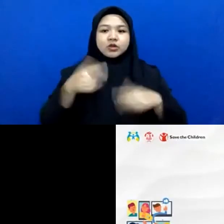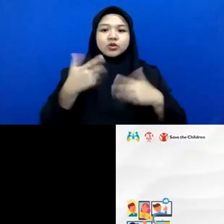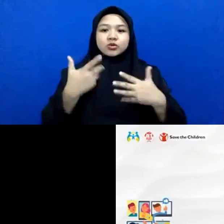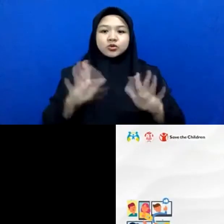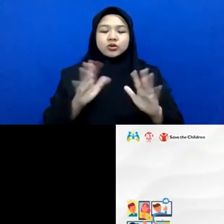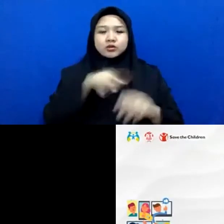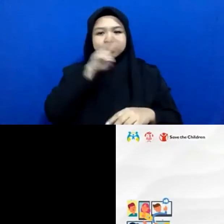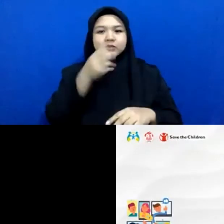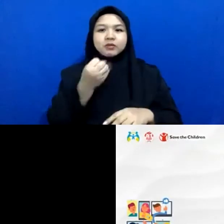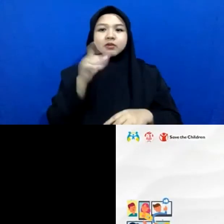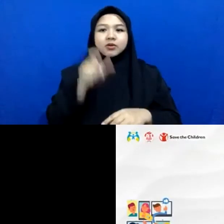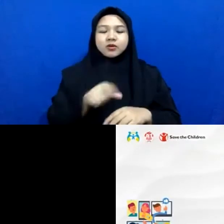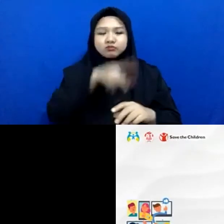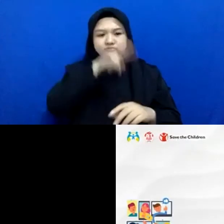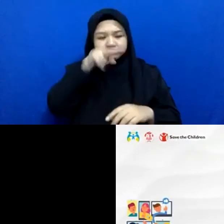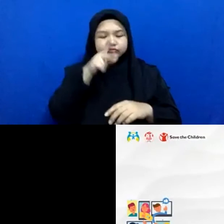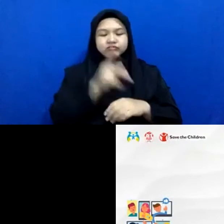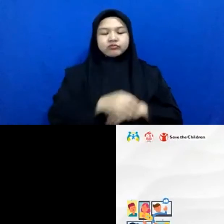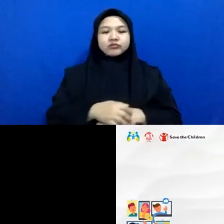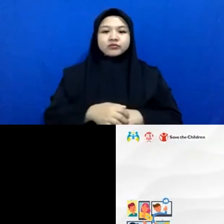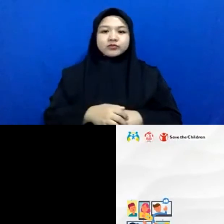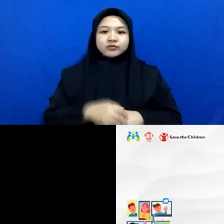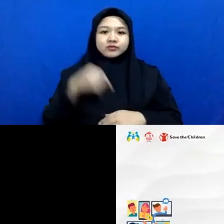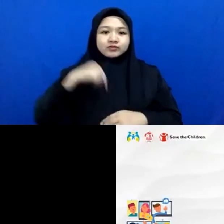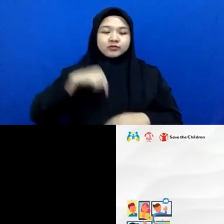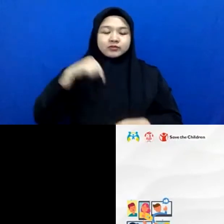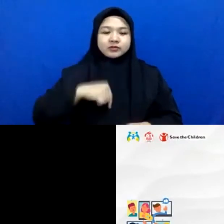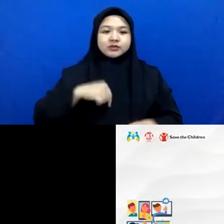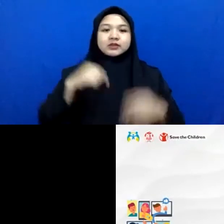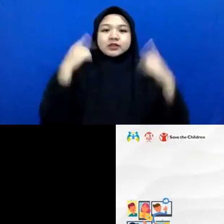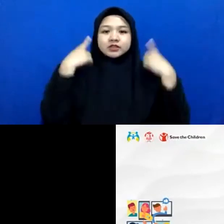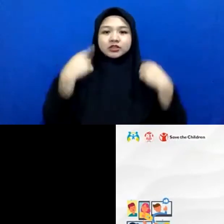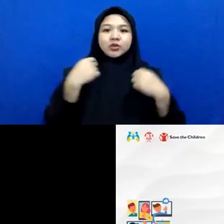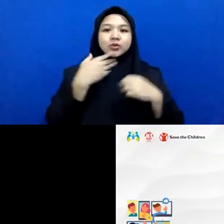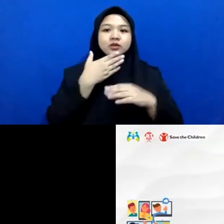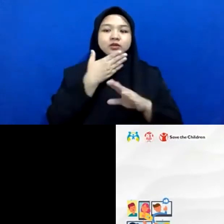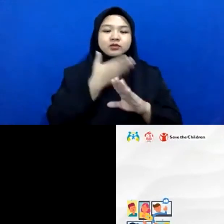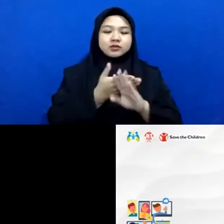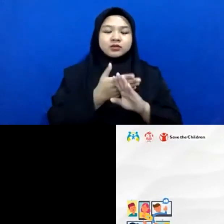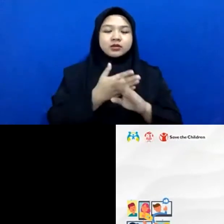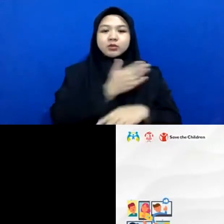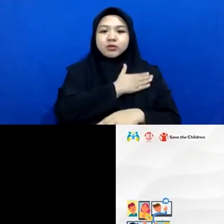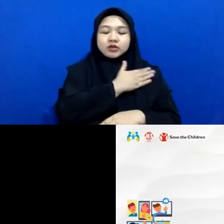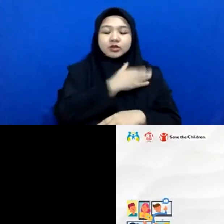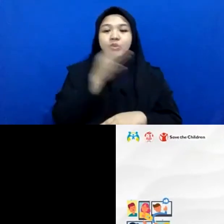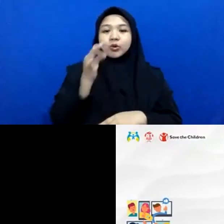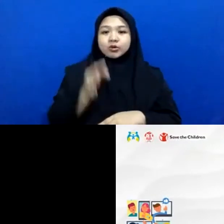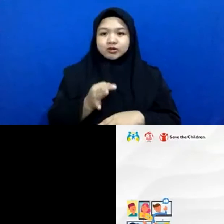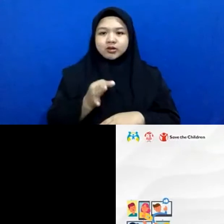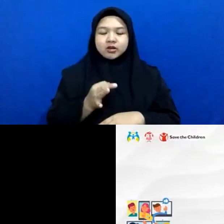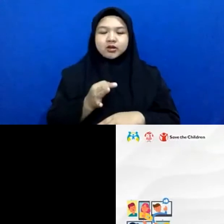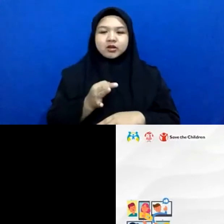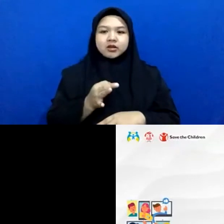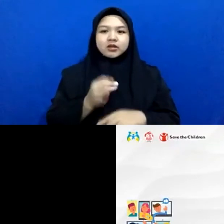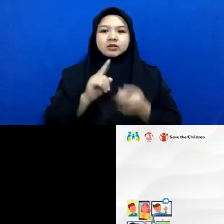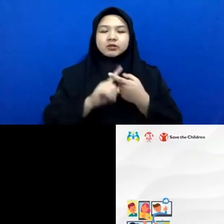sosial? Saat ini di Jawa Timur di 38 kabupaten kota itu